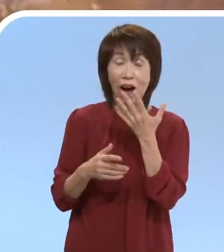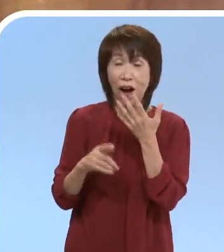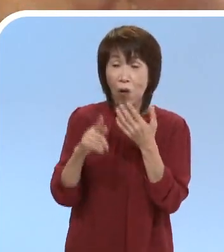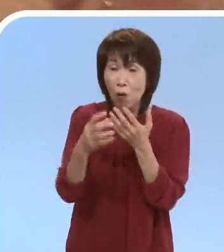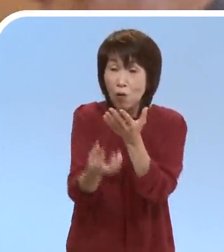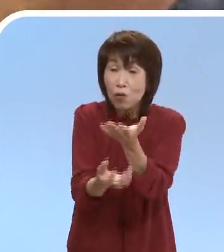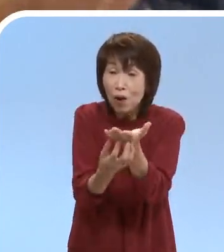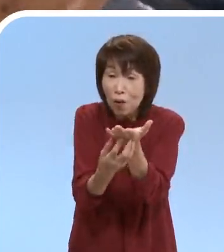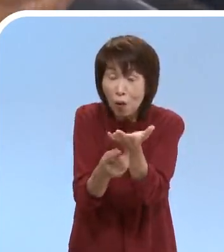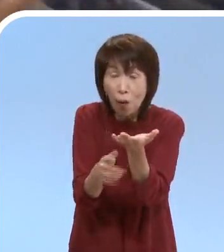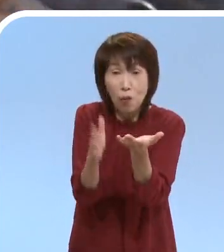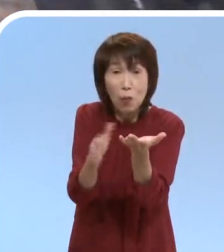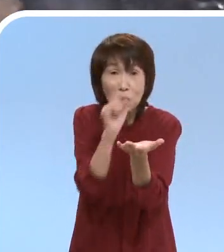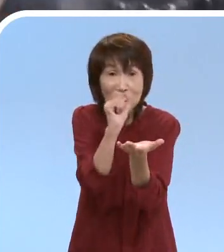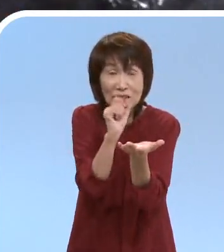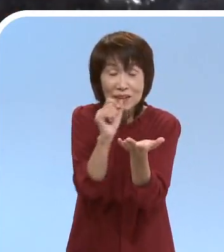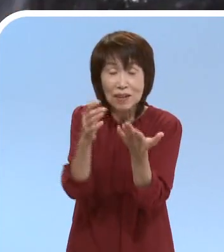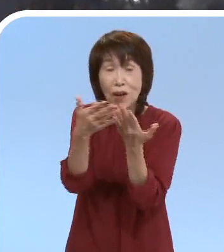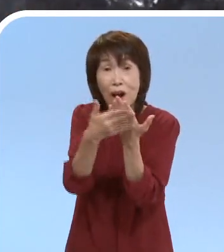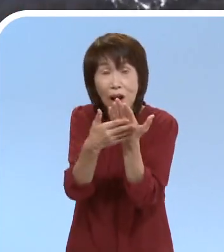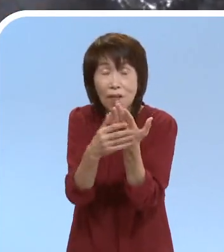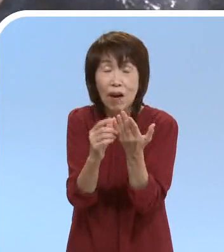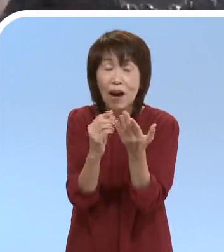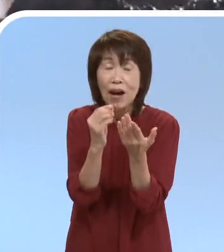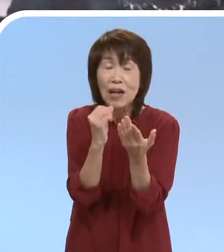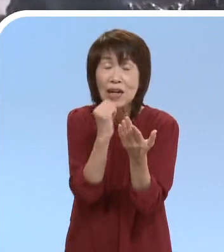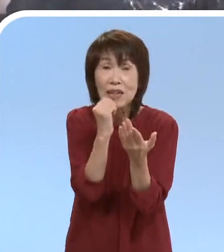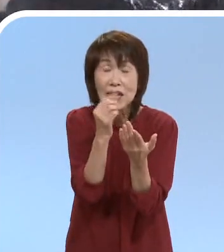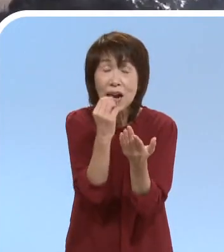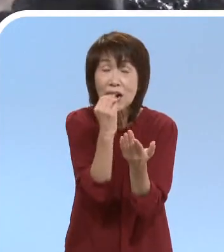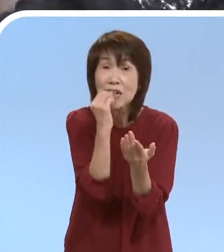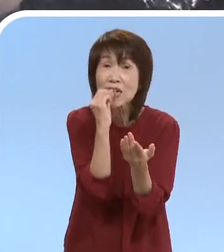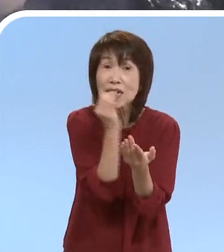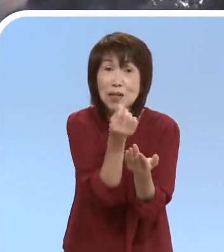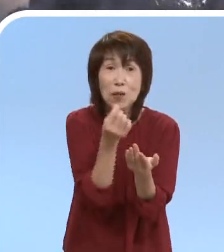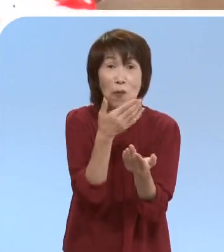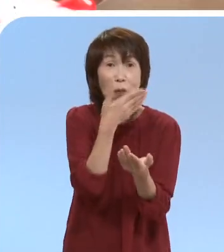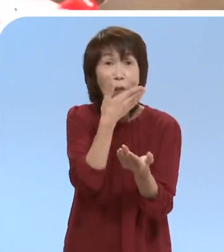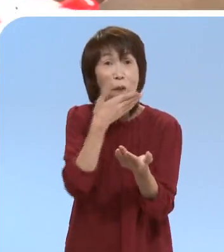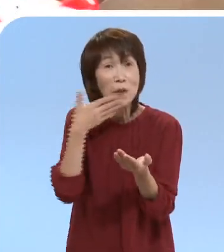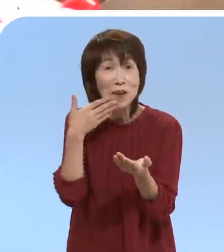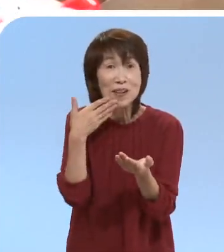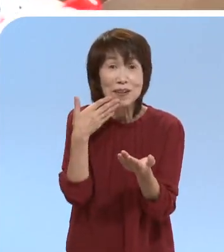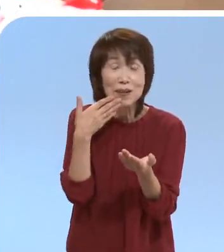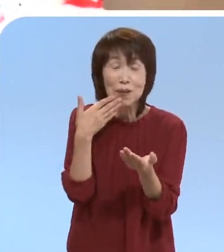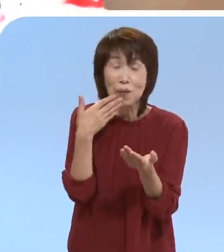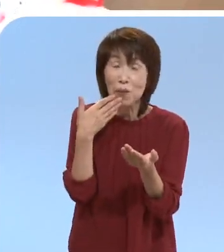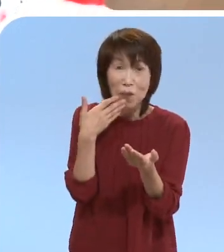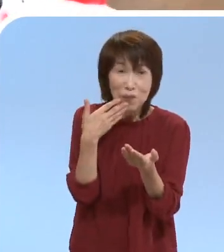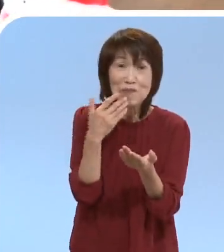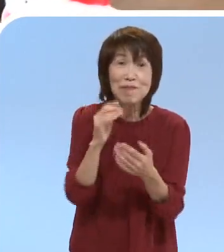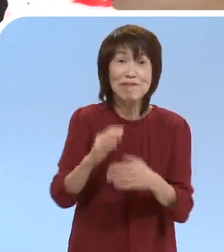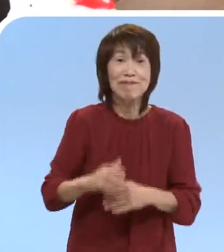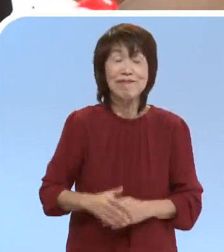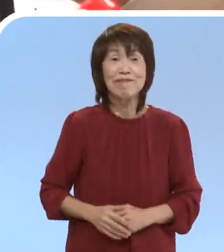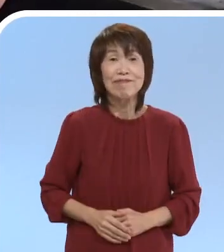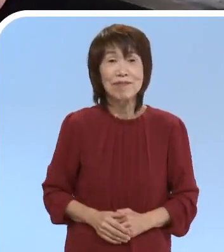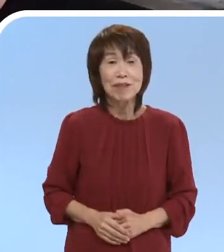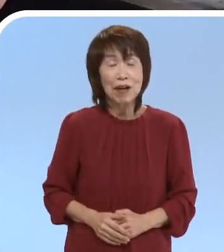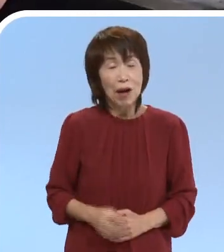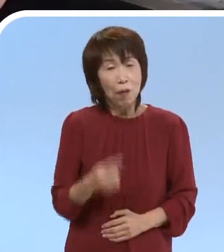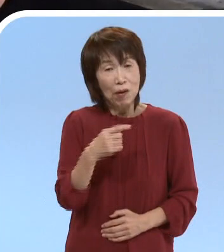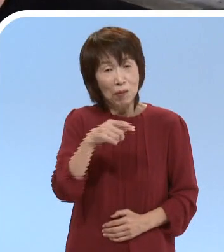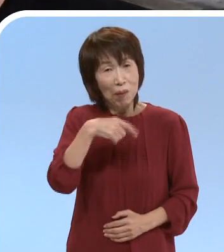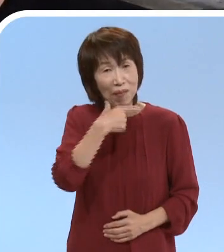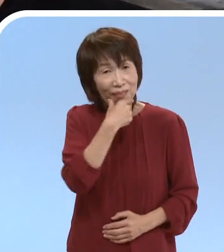き方がすごい上手 だから 皮がパリッとしてて中ジューシーでめちゃくちゃ美味しい。 い